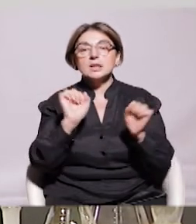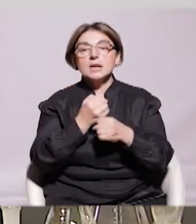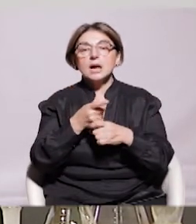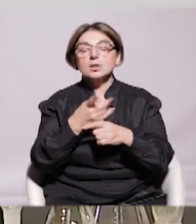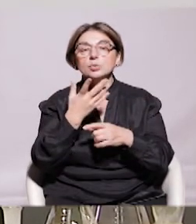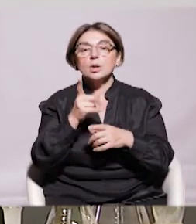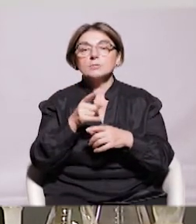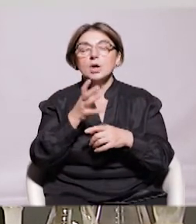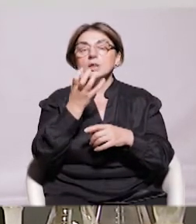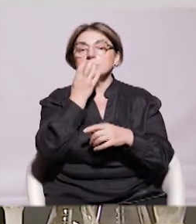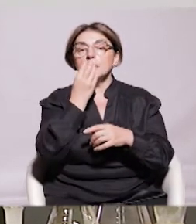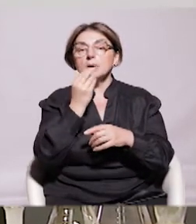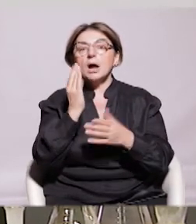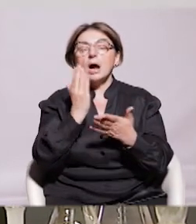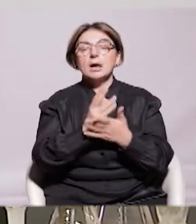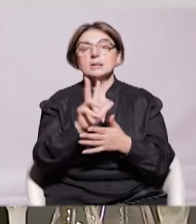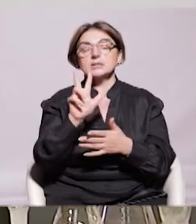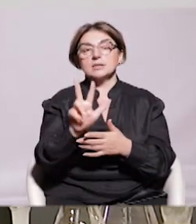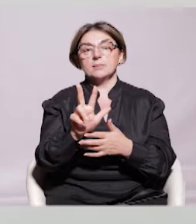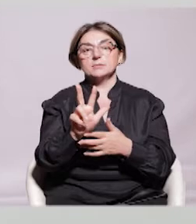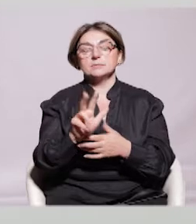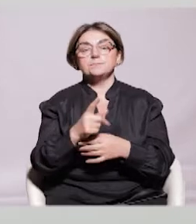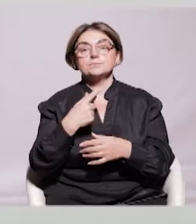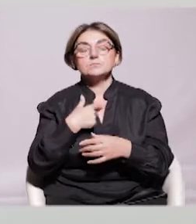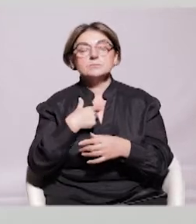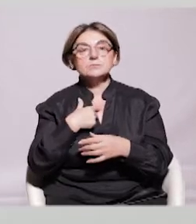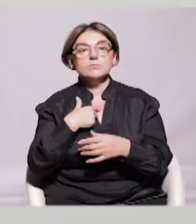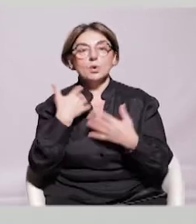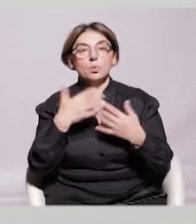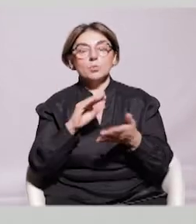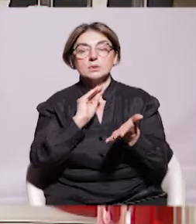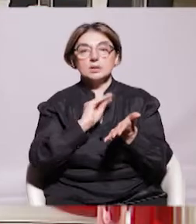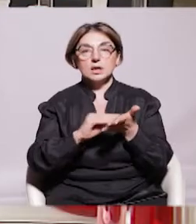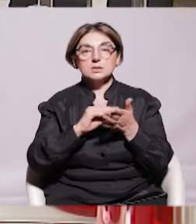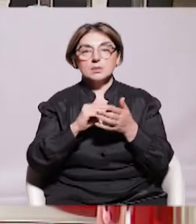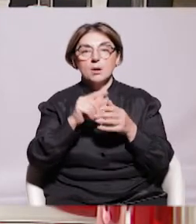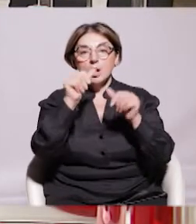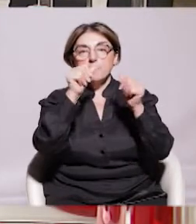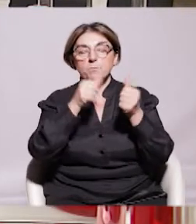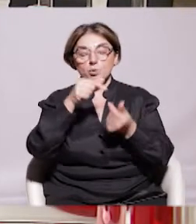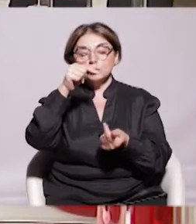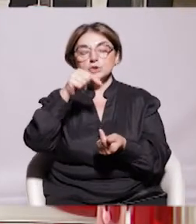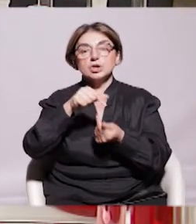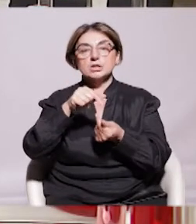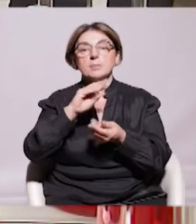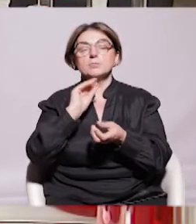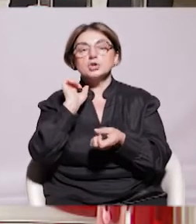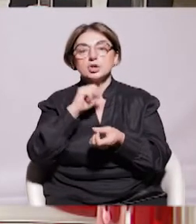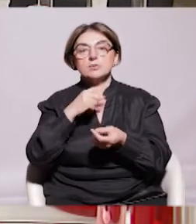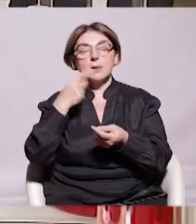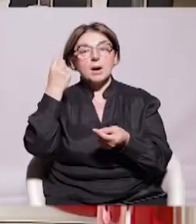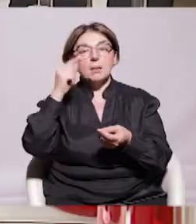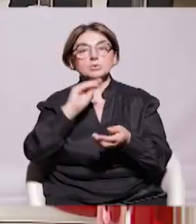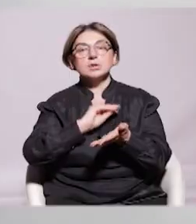თუ ლამდა, ანუ ტემპერატურული კოეფიციენტი ტოლია 3-ო. ჩვენს მიერ უკვე დაწერილი ფორმულის საშუალებით შეგვიძლია